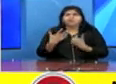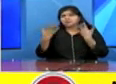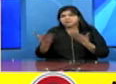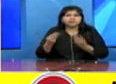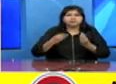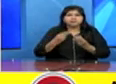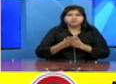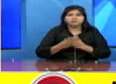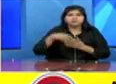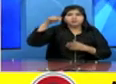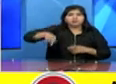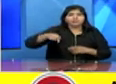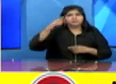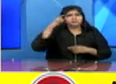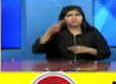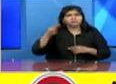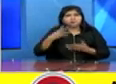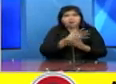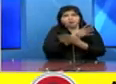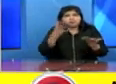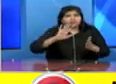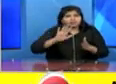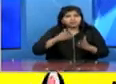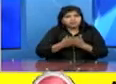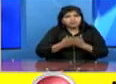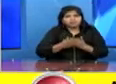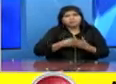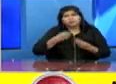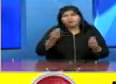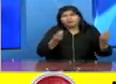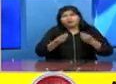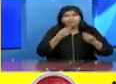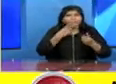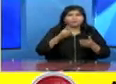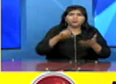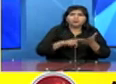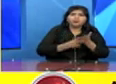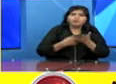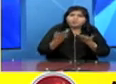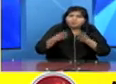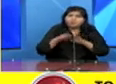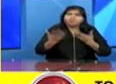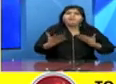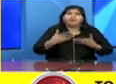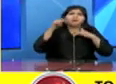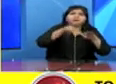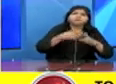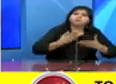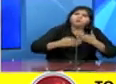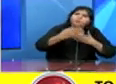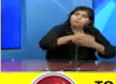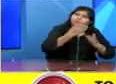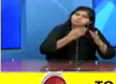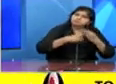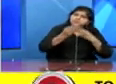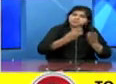क्योंकि अब भी वो स्थिति की गंभीरता को नहीं समझ रहे। ऐसे लोगों को यही